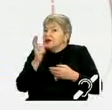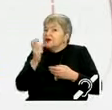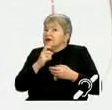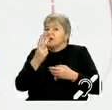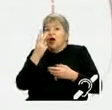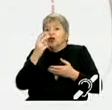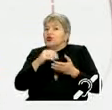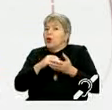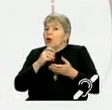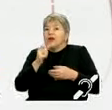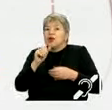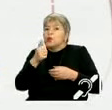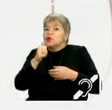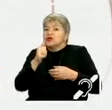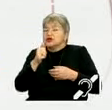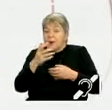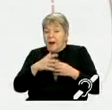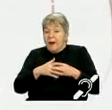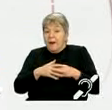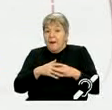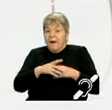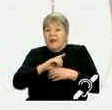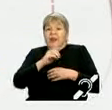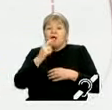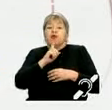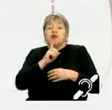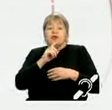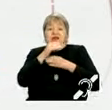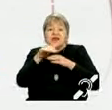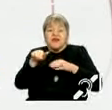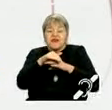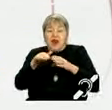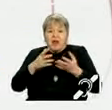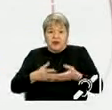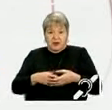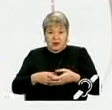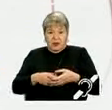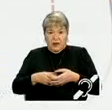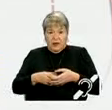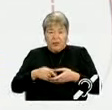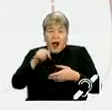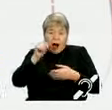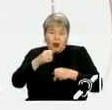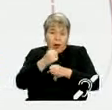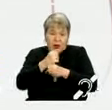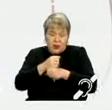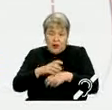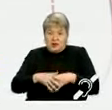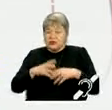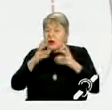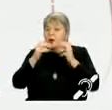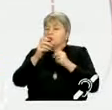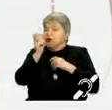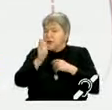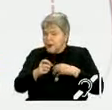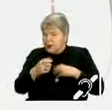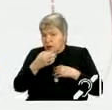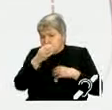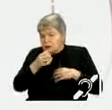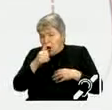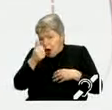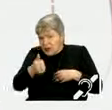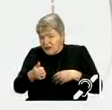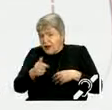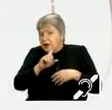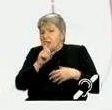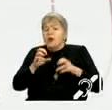sunt definitivate, nu avem nume de străzi. Suntem în lucru. Deși mulți localnici admit că nu au toate